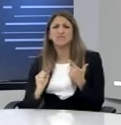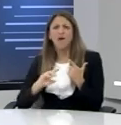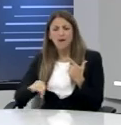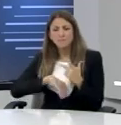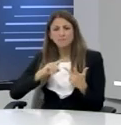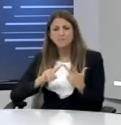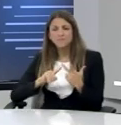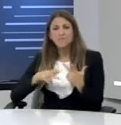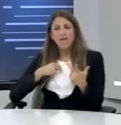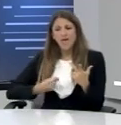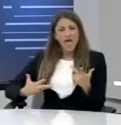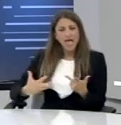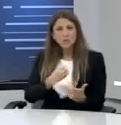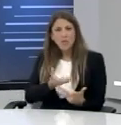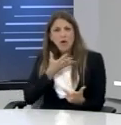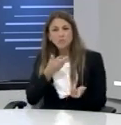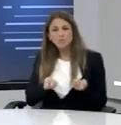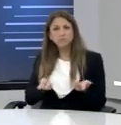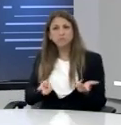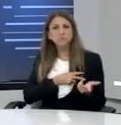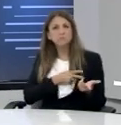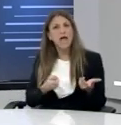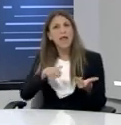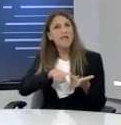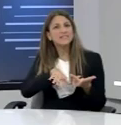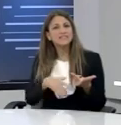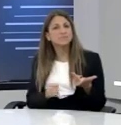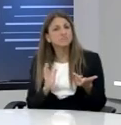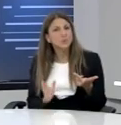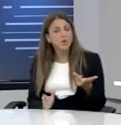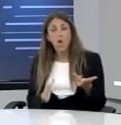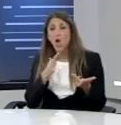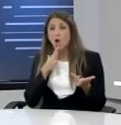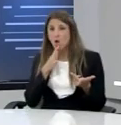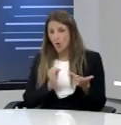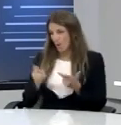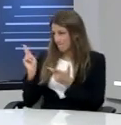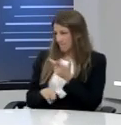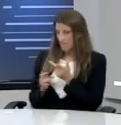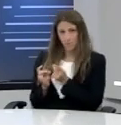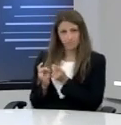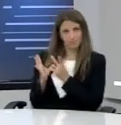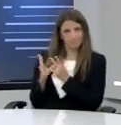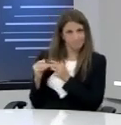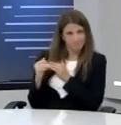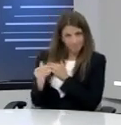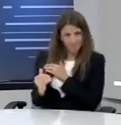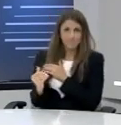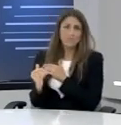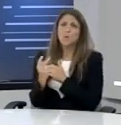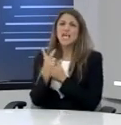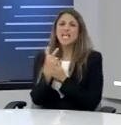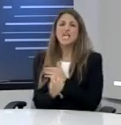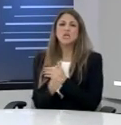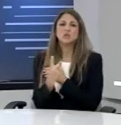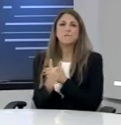για τις δημοσιονομικές δυνατότητες που έχει η χώρα μετά από την έξοδο από τα μνημόνια την ιστορική